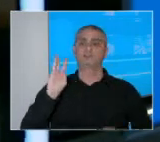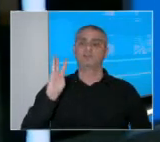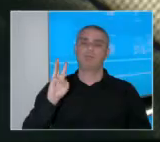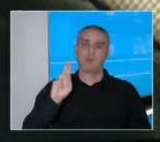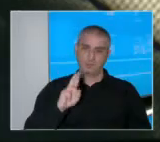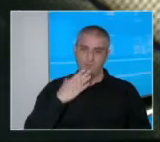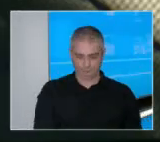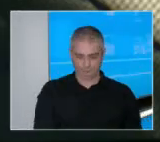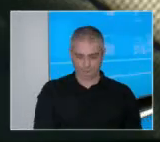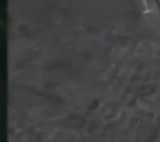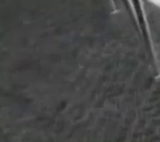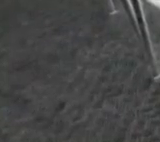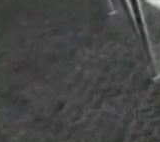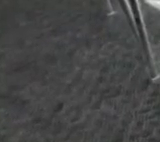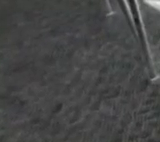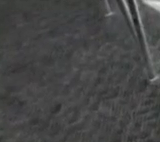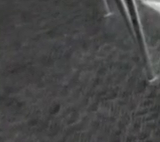רוטמן, תודה רבה לך.